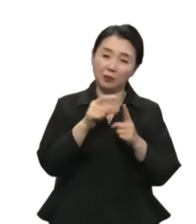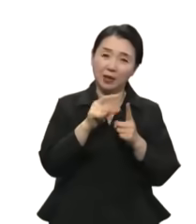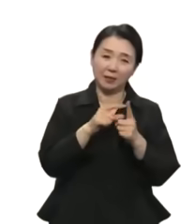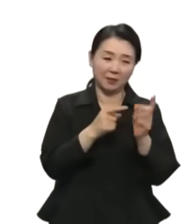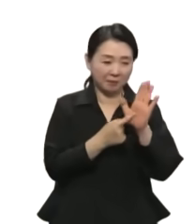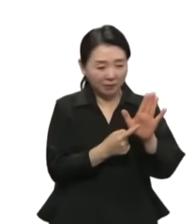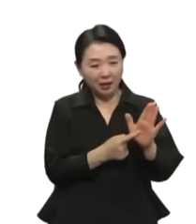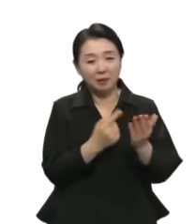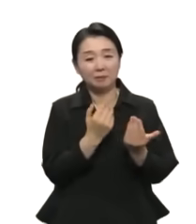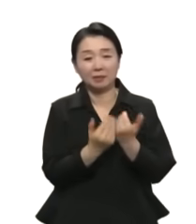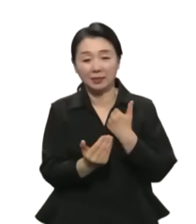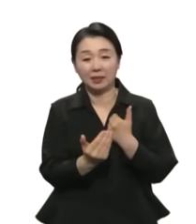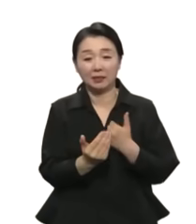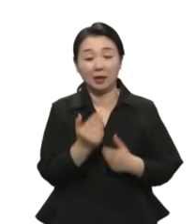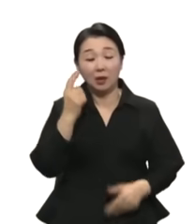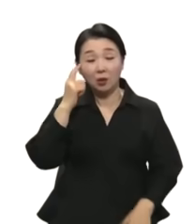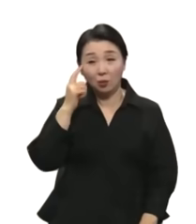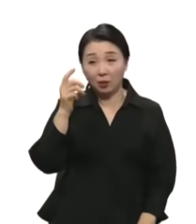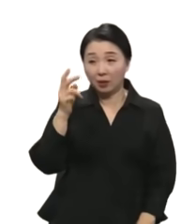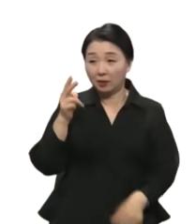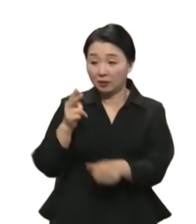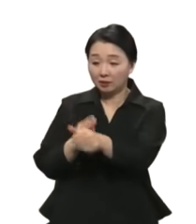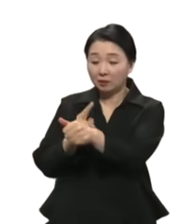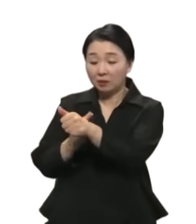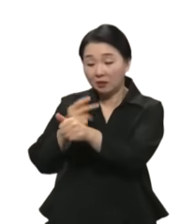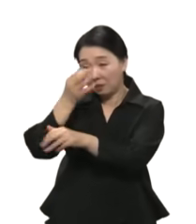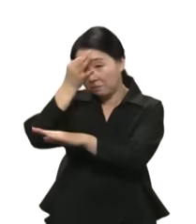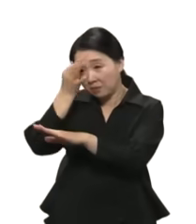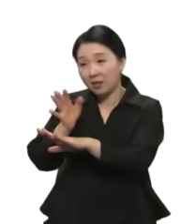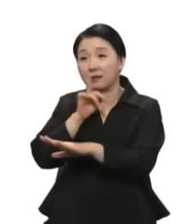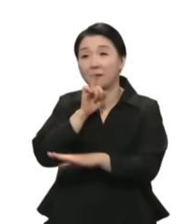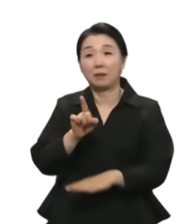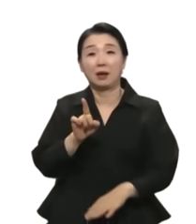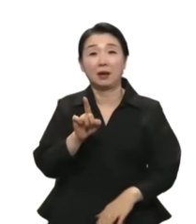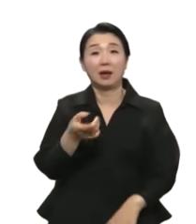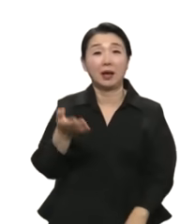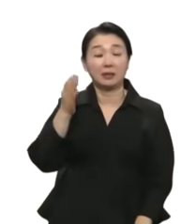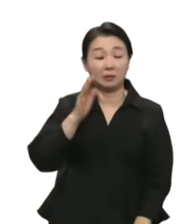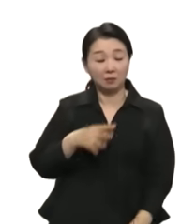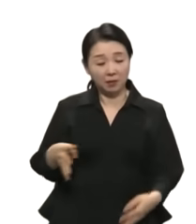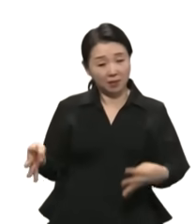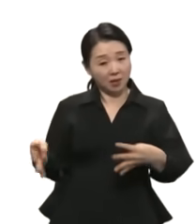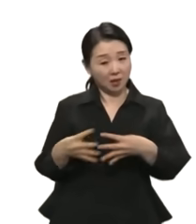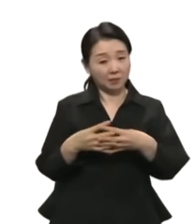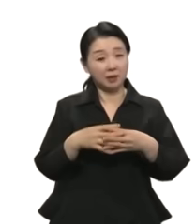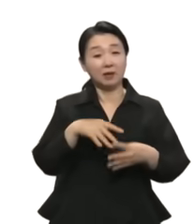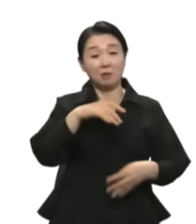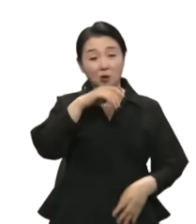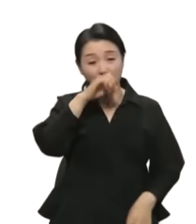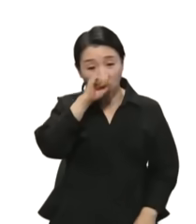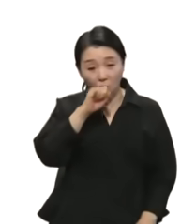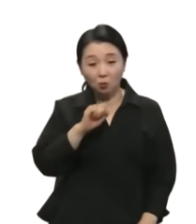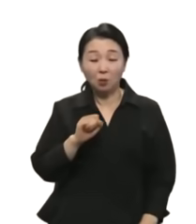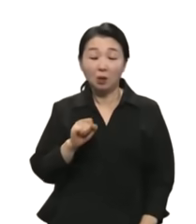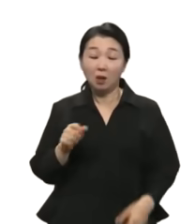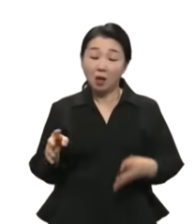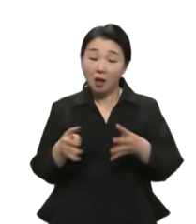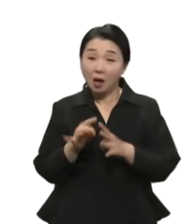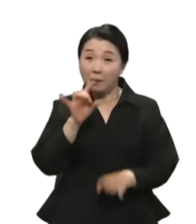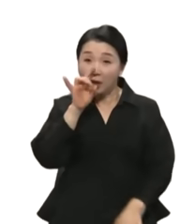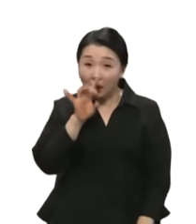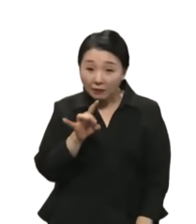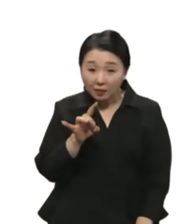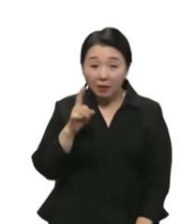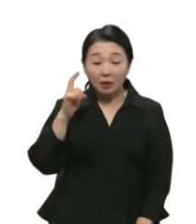그러했던 것이 해당 선생님에게는 죄송하다는 이야기를 하지만 합의가 되면 좋고 아니다 아니더라도 뭐 공탁을